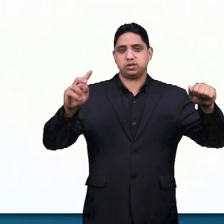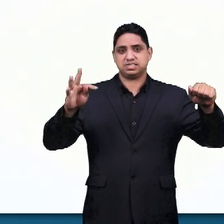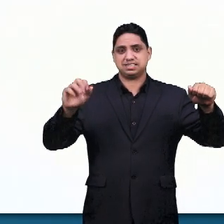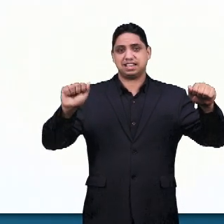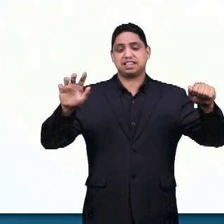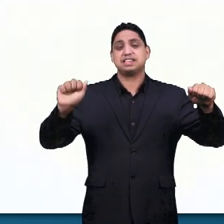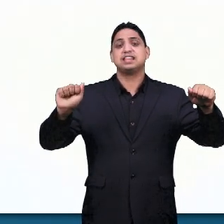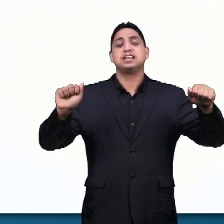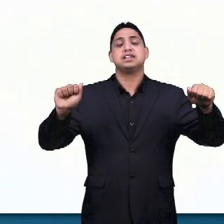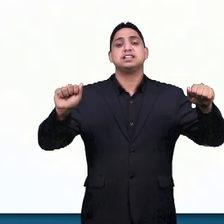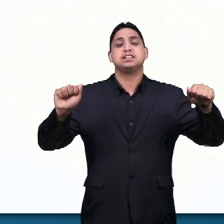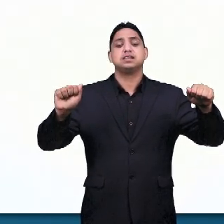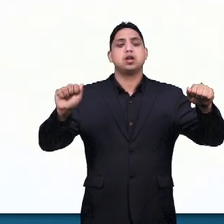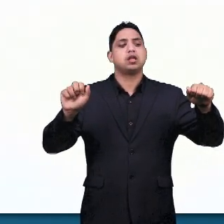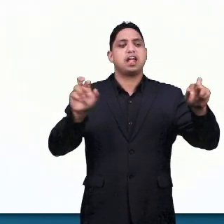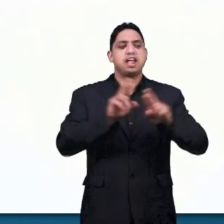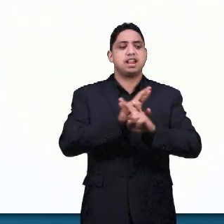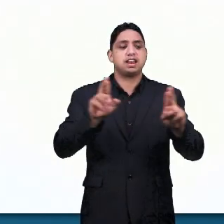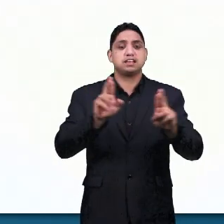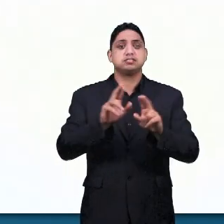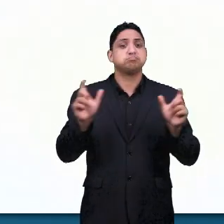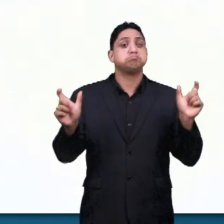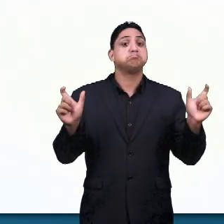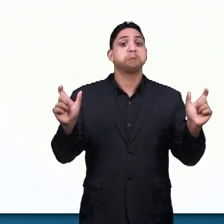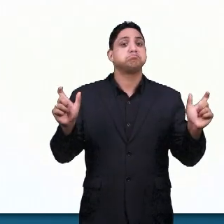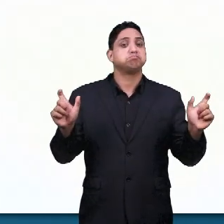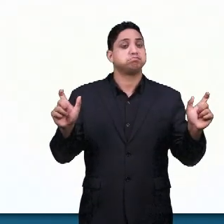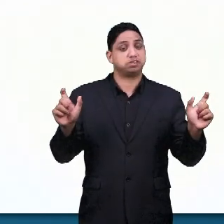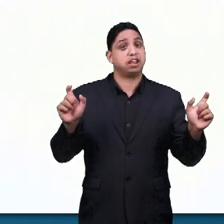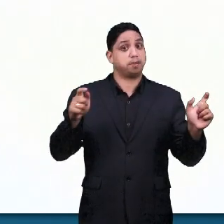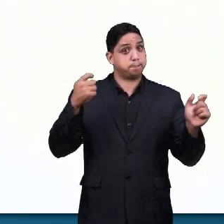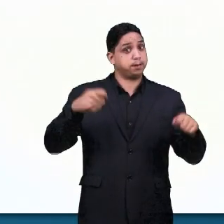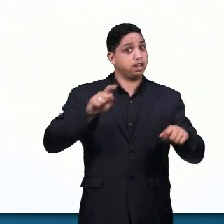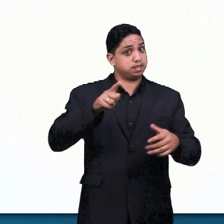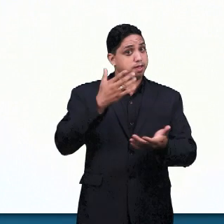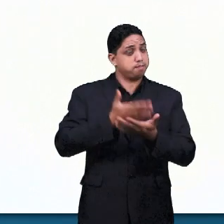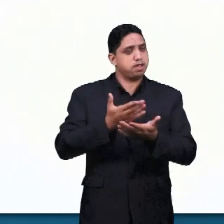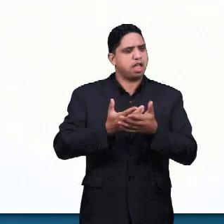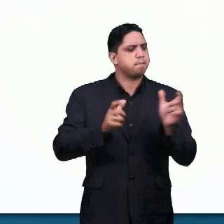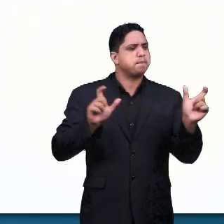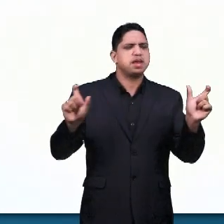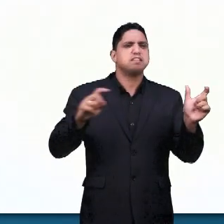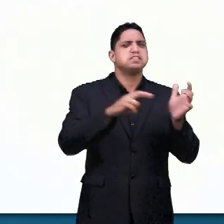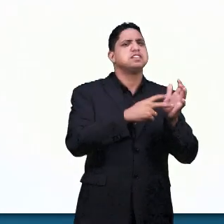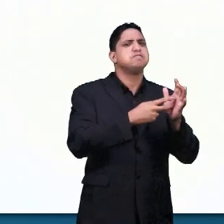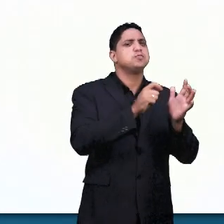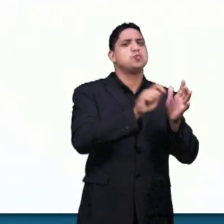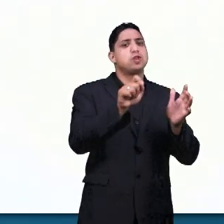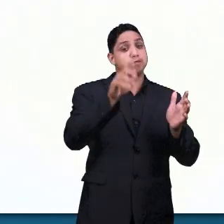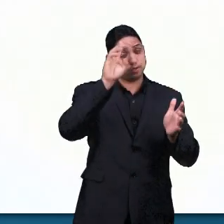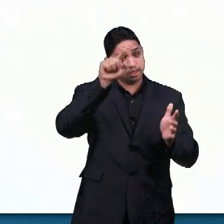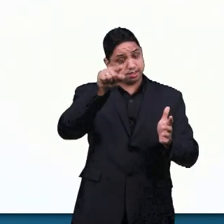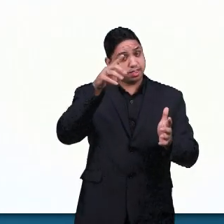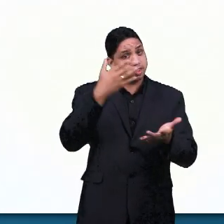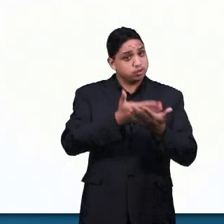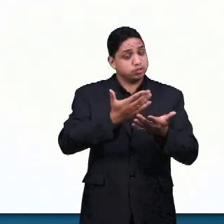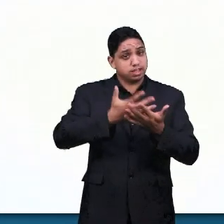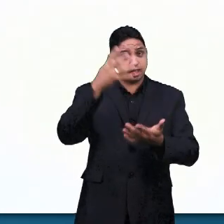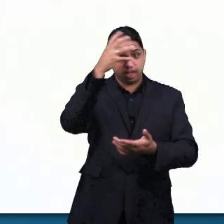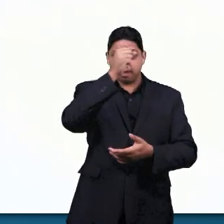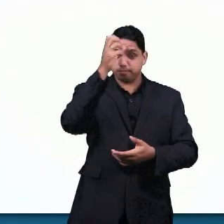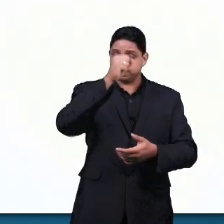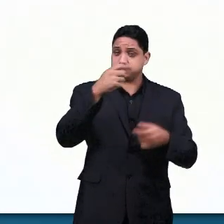l'apostate? Donc, une question de plus qui va demander une étude, une recherche afin d'établir